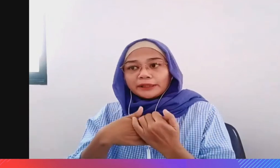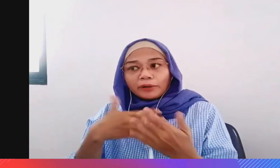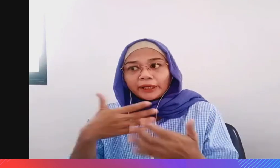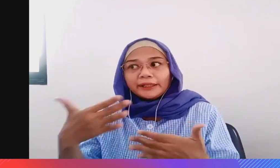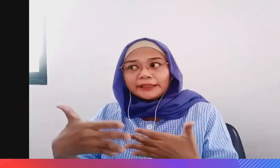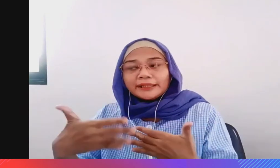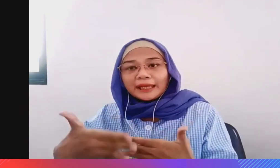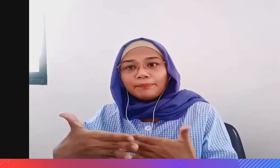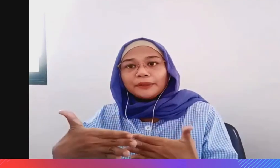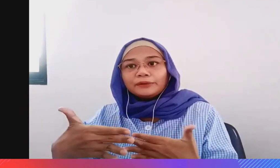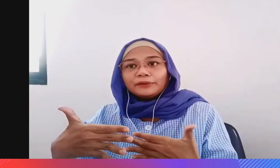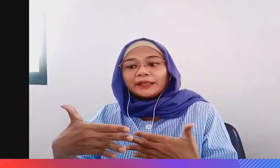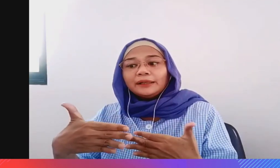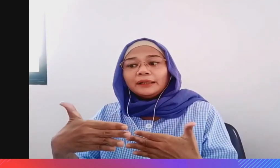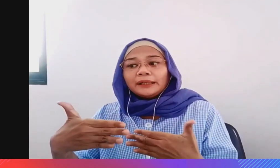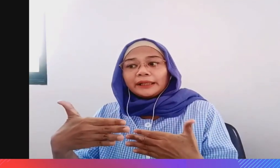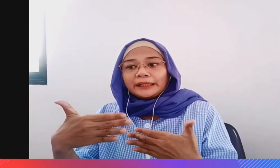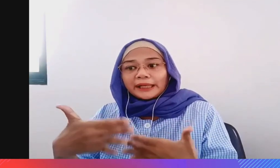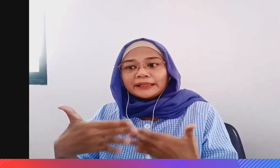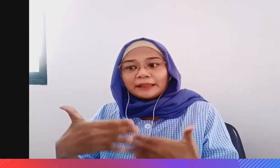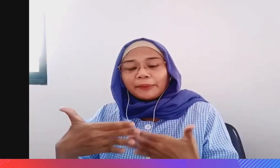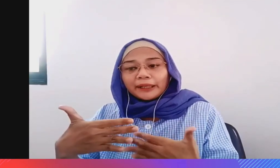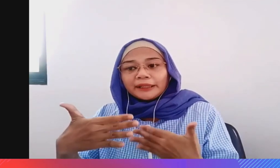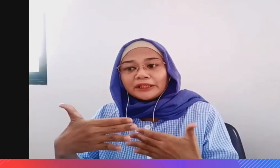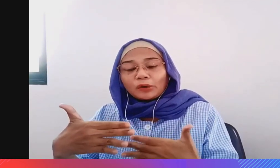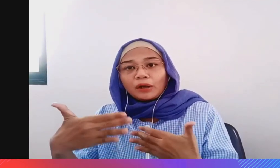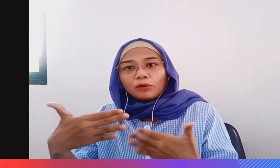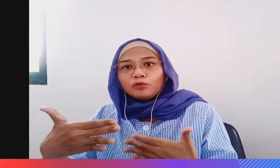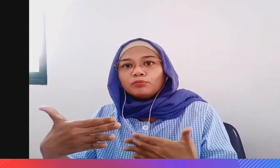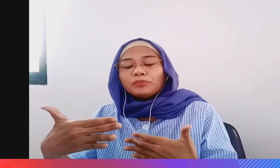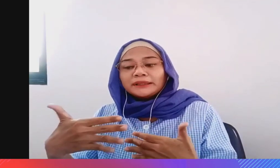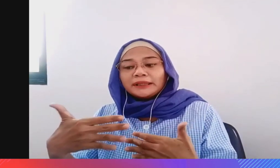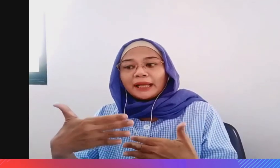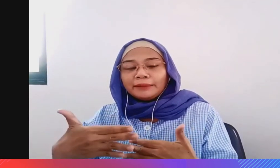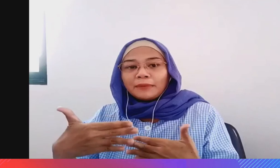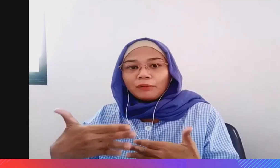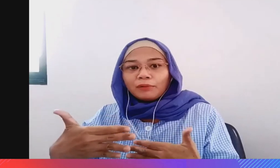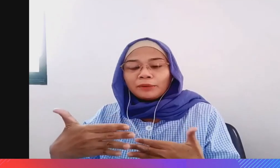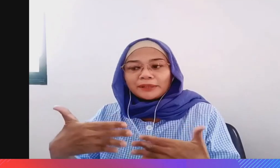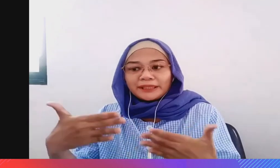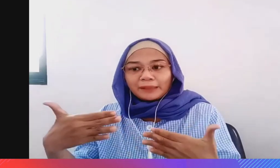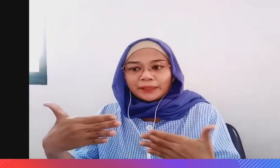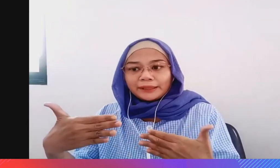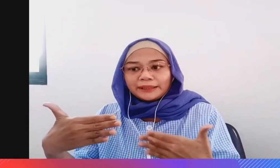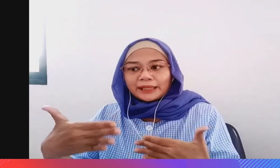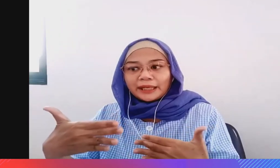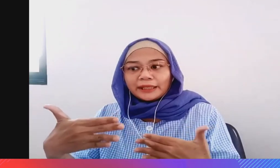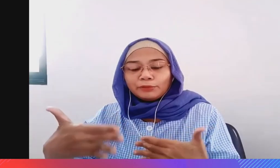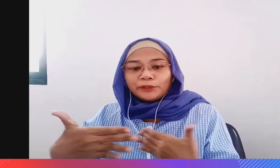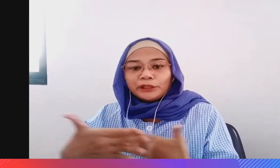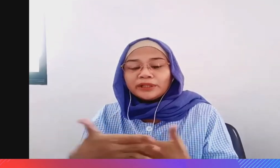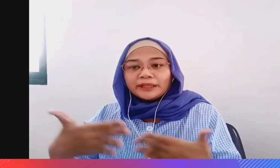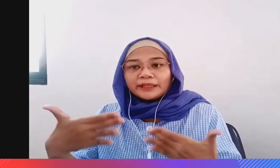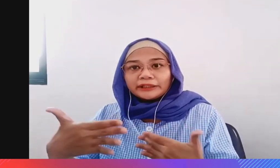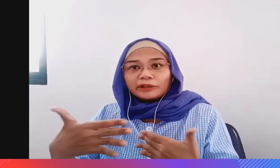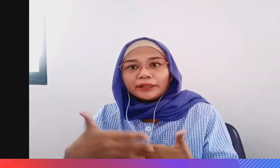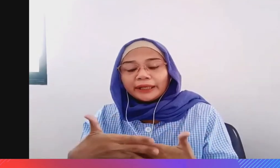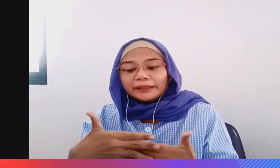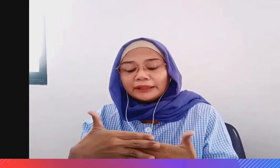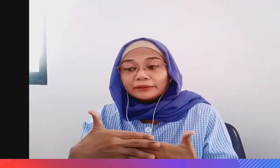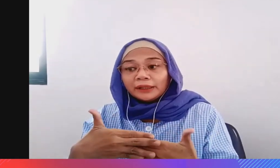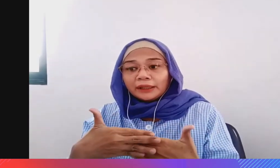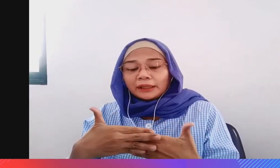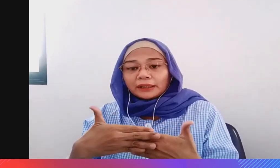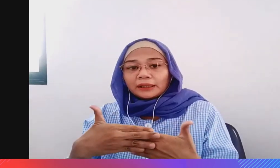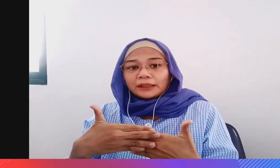Tapi kalau misalnya okay, ini siap gitu. Karena in the end saya pengennya di sekolah umum. Selain bahwa mempersiapkan dia hidup di dunia yang